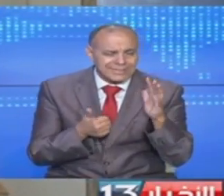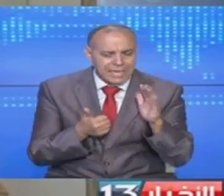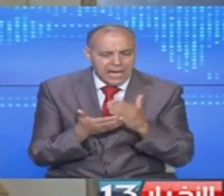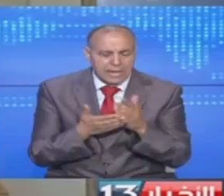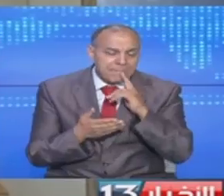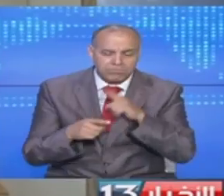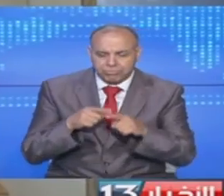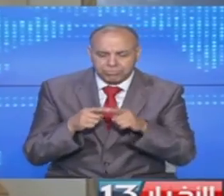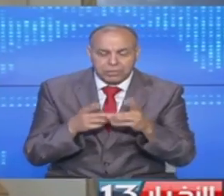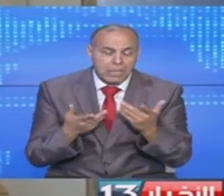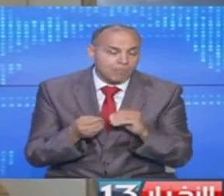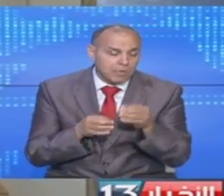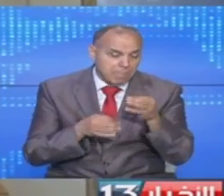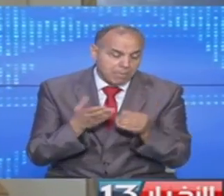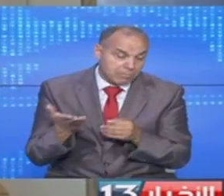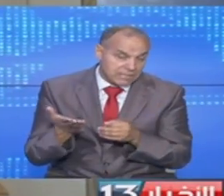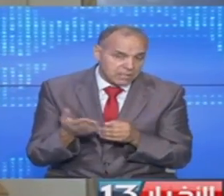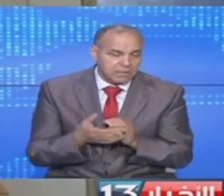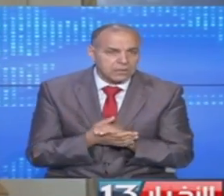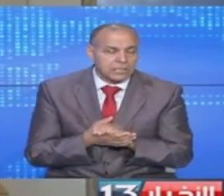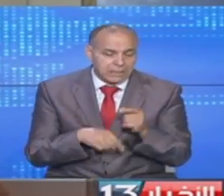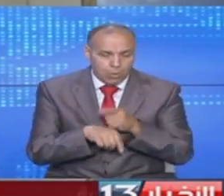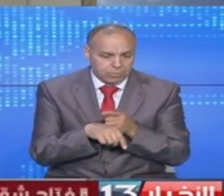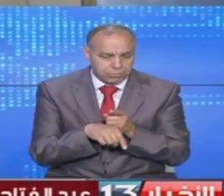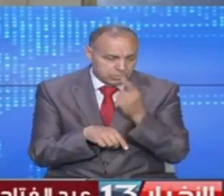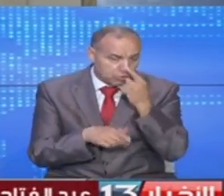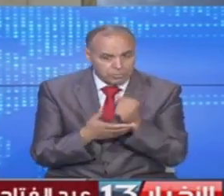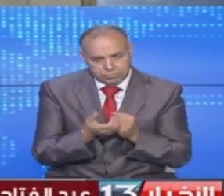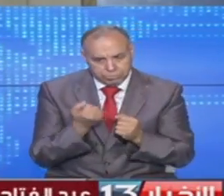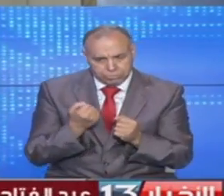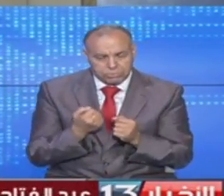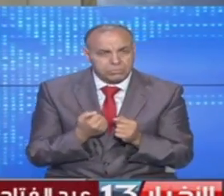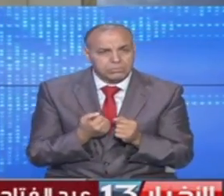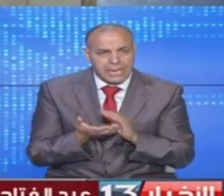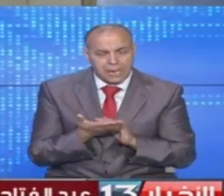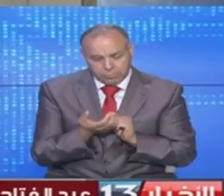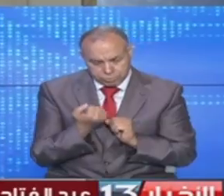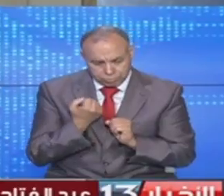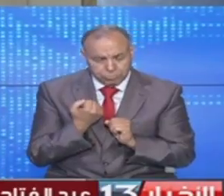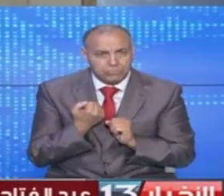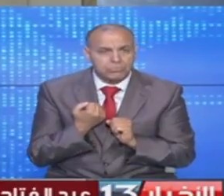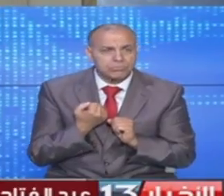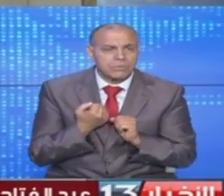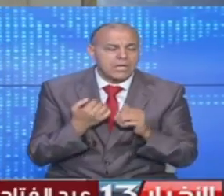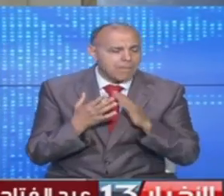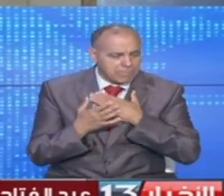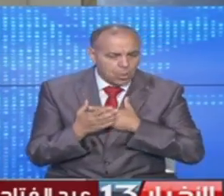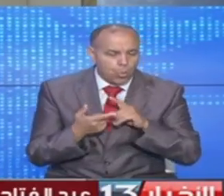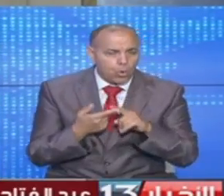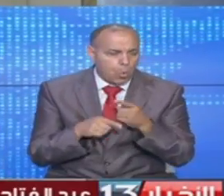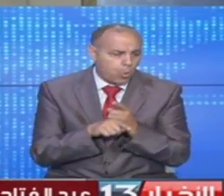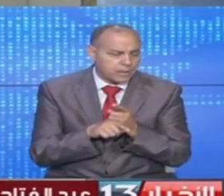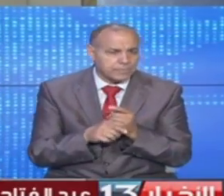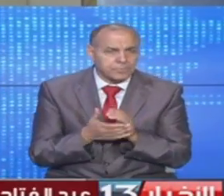محل نزاع في الدور القضائي في الدور التعقيبي، ان شاء الله معناها في اقرب وقت، وان شاء الله نحاولوا باش ندخلوا في ذلك انه ان شاء الله تكون التصفيه نتاعها في اقرب